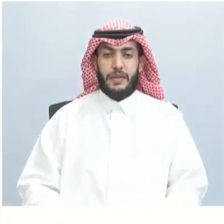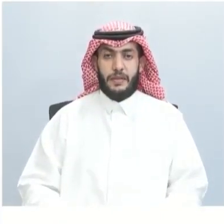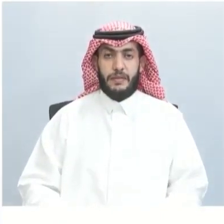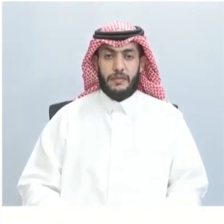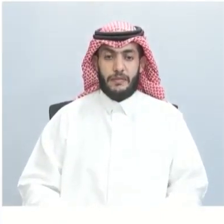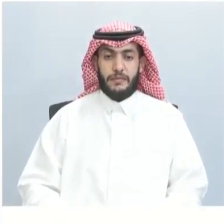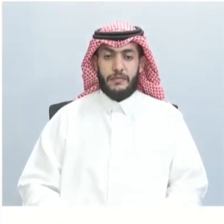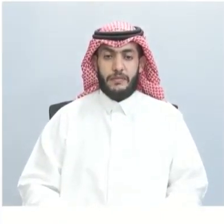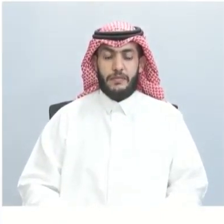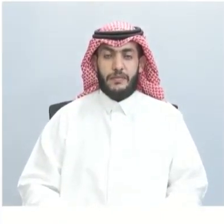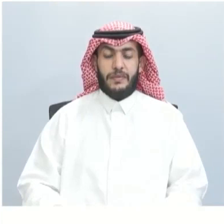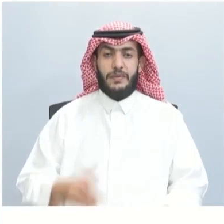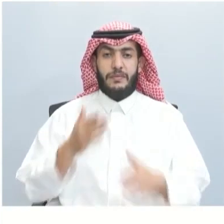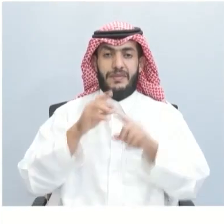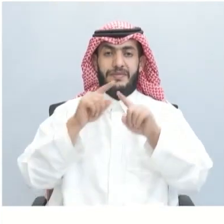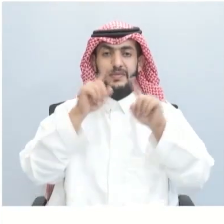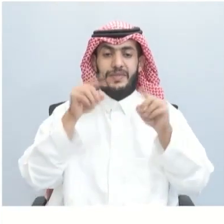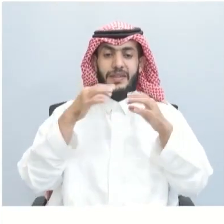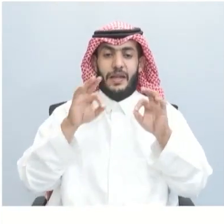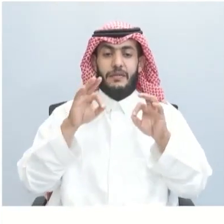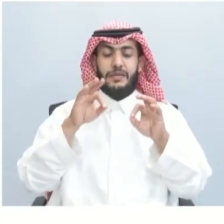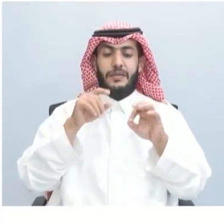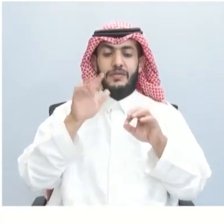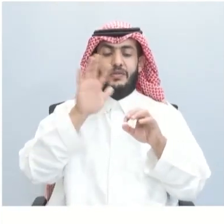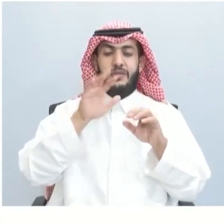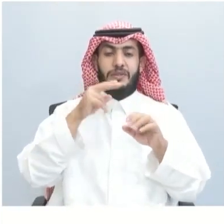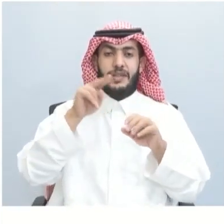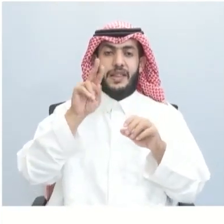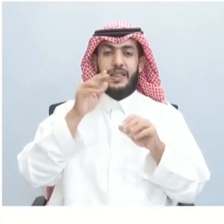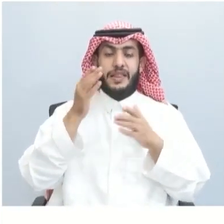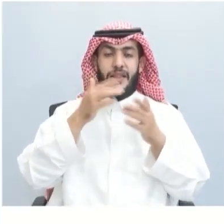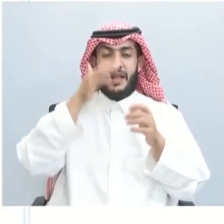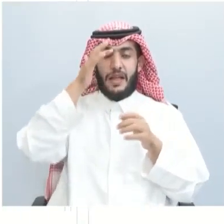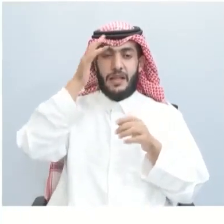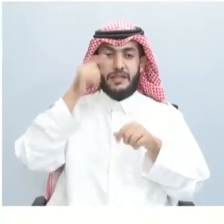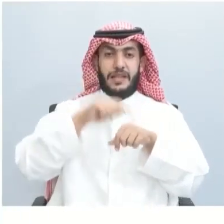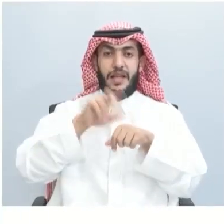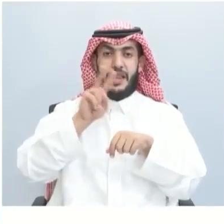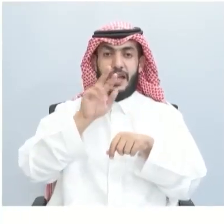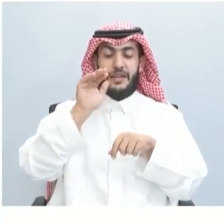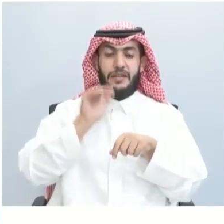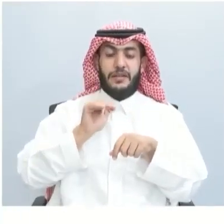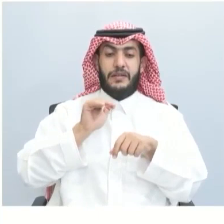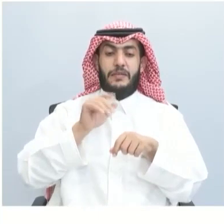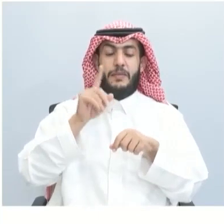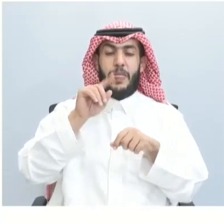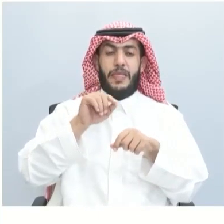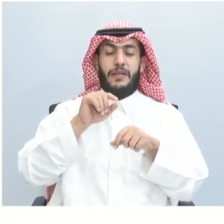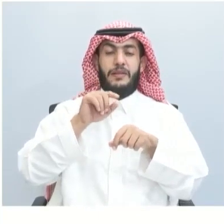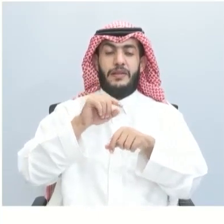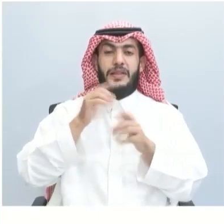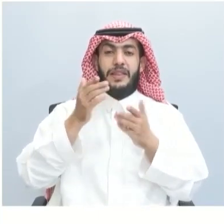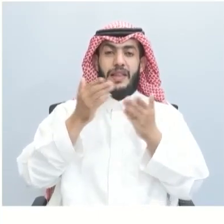سكريبت لتظهر بهذا الشكل رساله ترحيب عندما تكون الساعه اقل من 12 وتظهر رساله